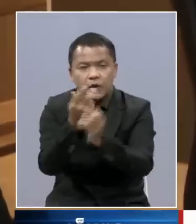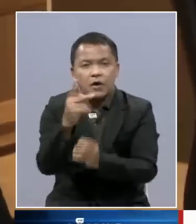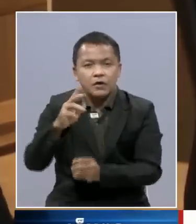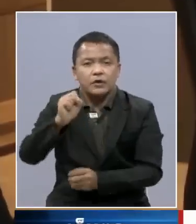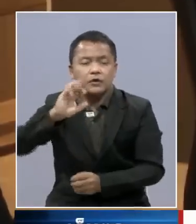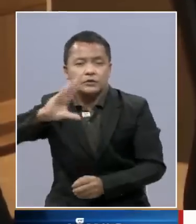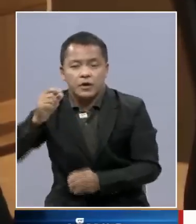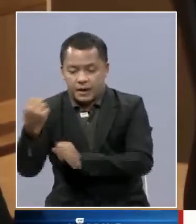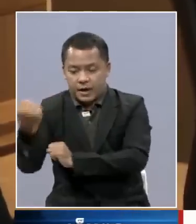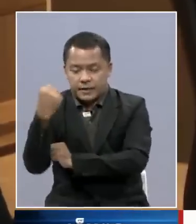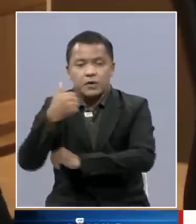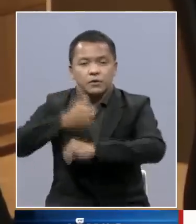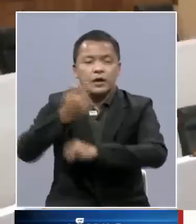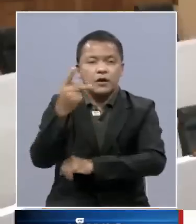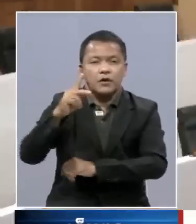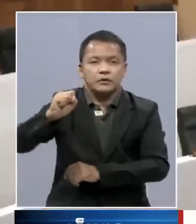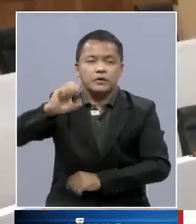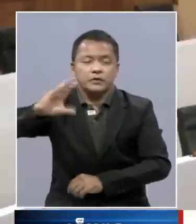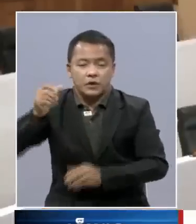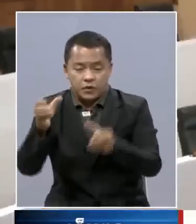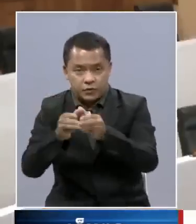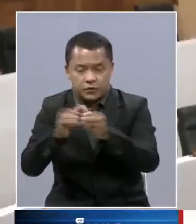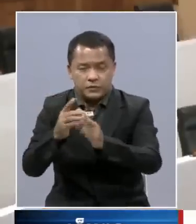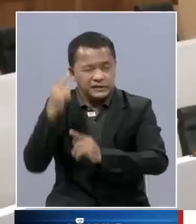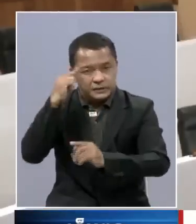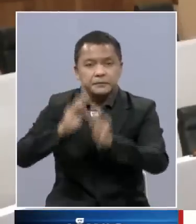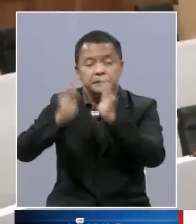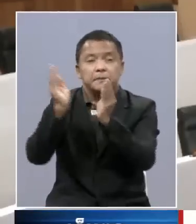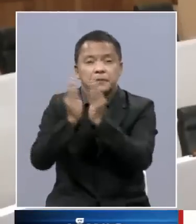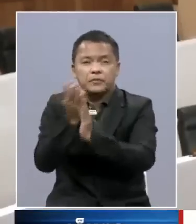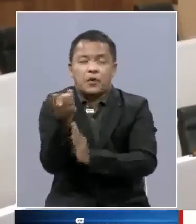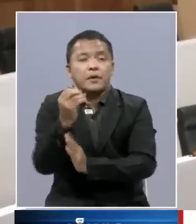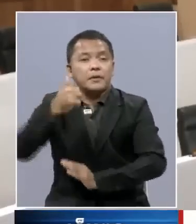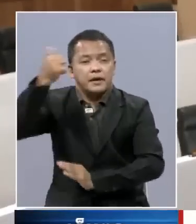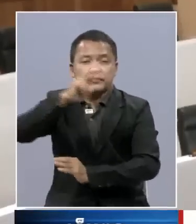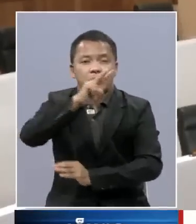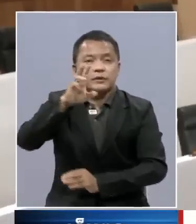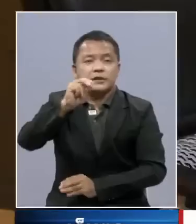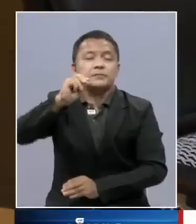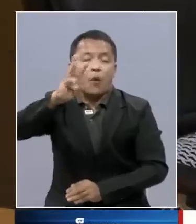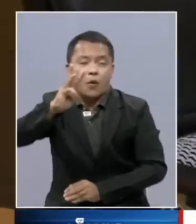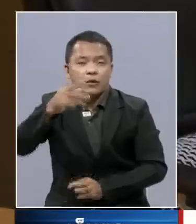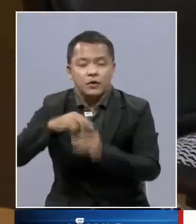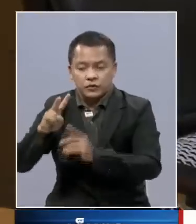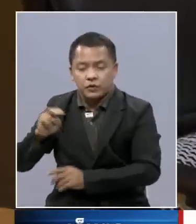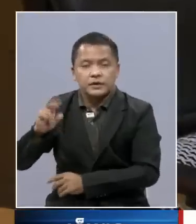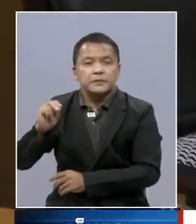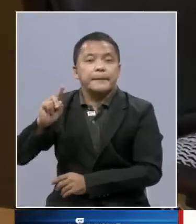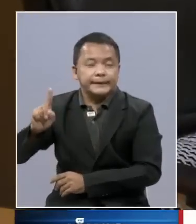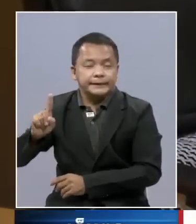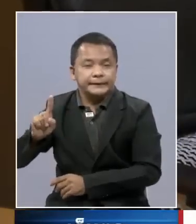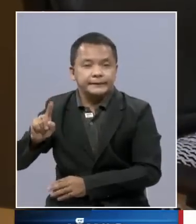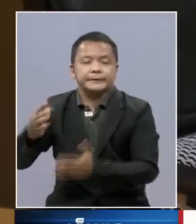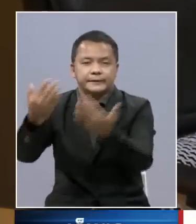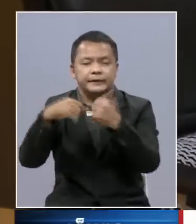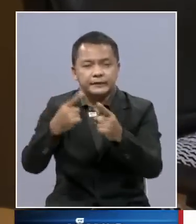แล้วก็การใช้อำนาจของหัวหน้าคสช.ฝั่งที่ได้เสียงกันไปเนี่ยเสียงข้างน้อยชนะ236เสียงต่อ231เสียงนะครับ